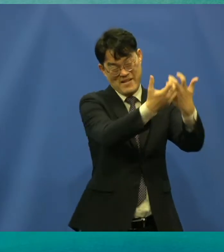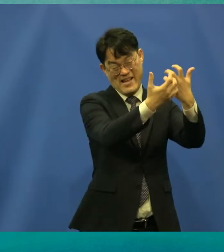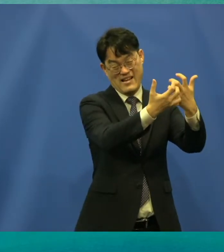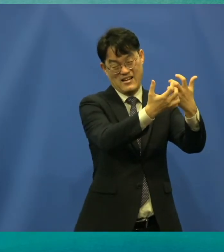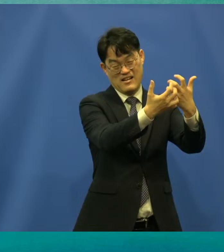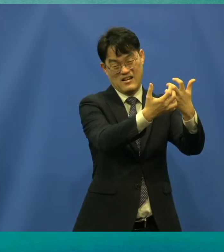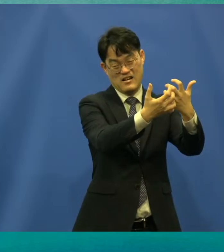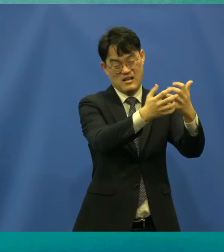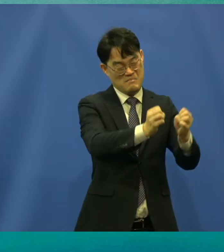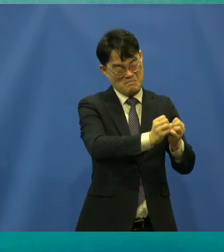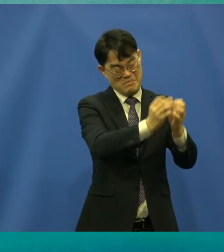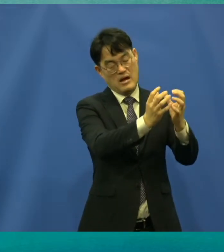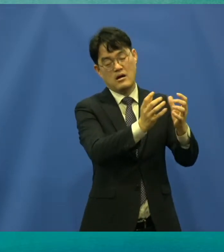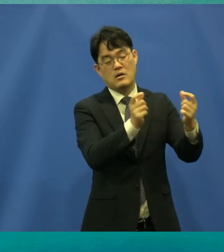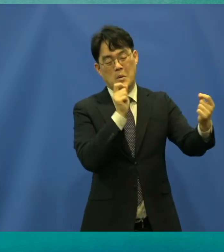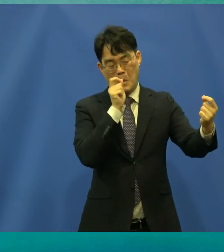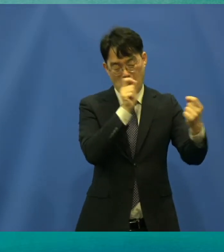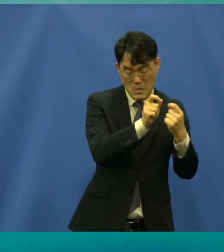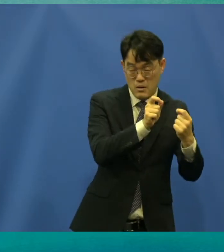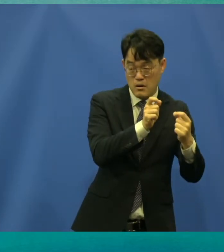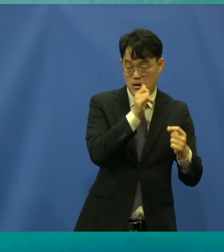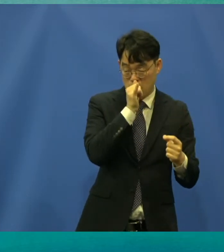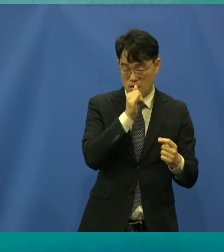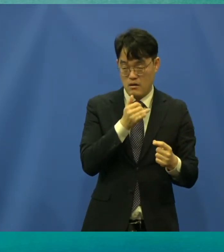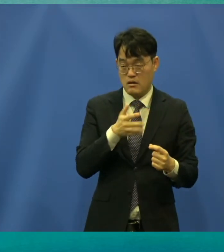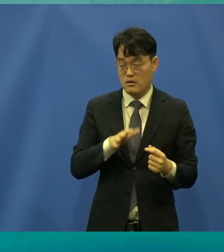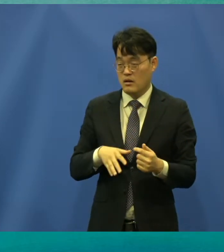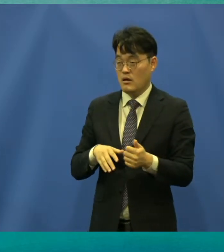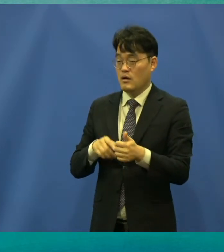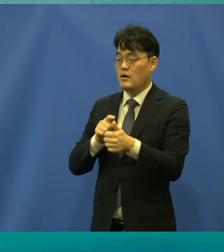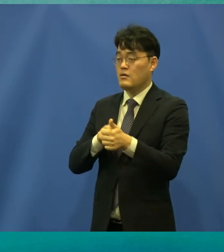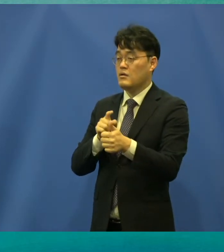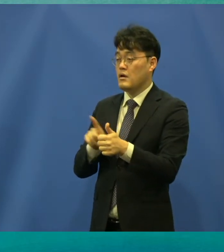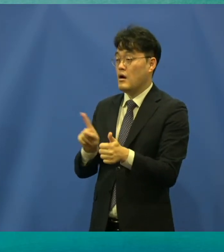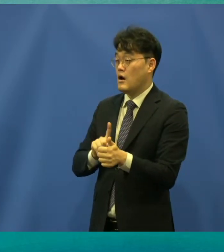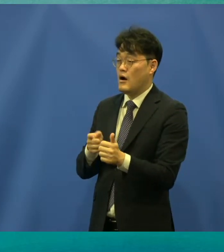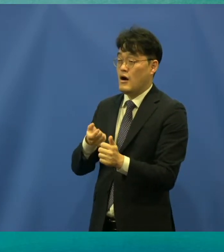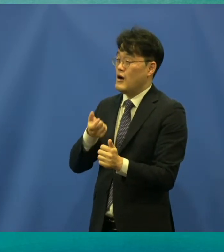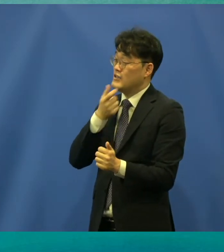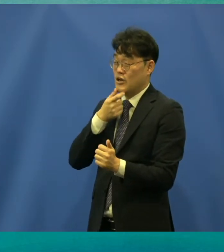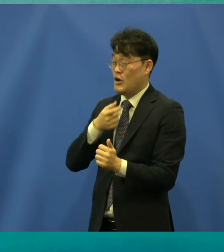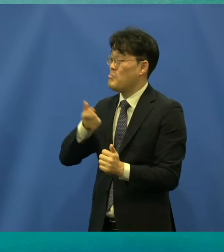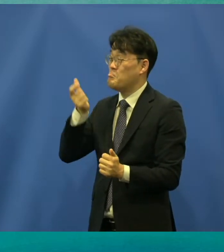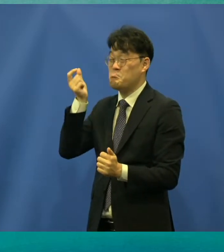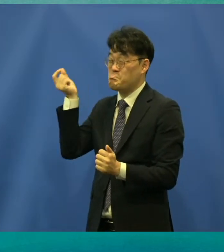않았어. 근데 요나는 들어누워 버렸어. 안 간다고 때를 쓴 거예요.